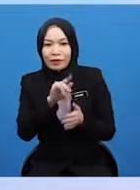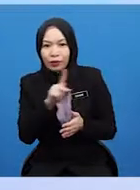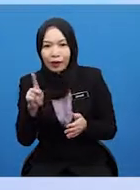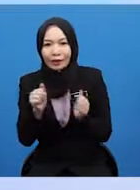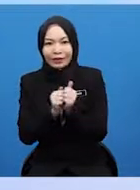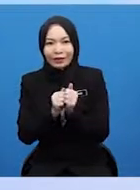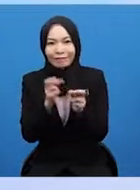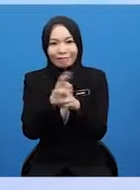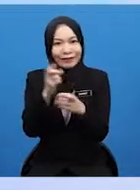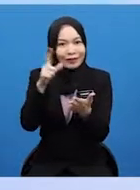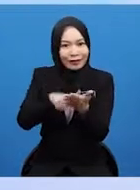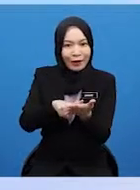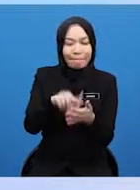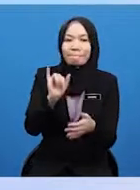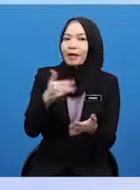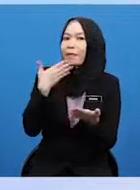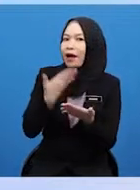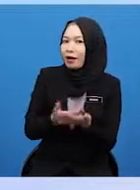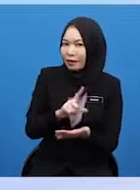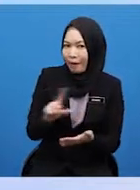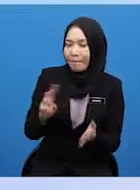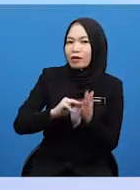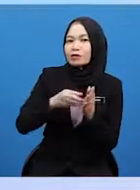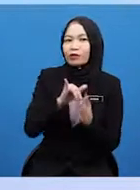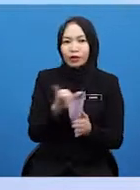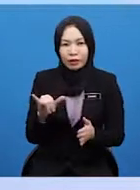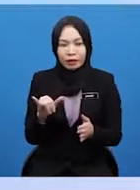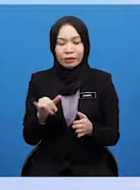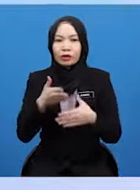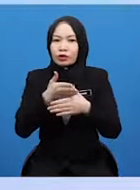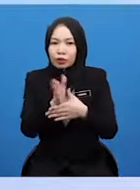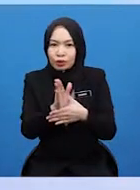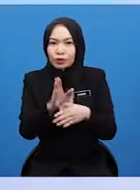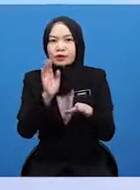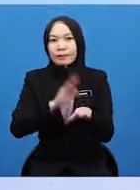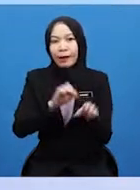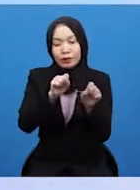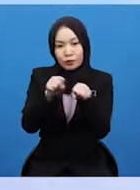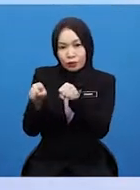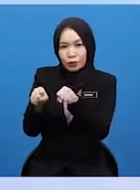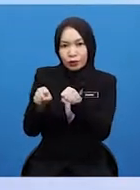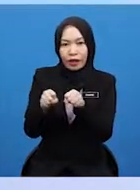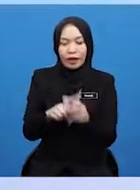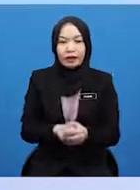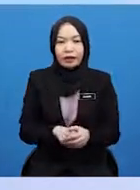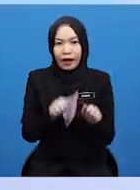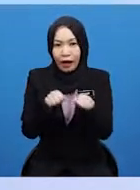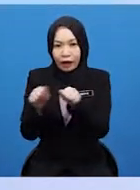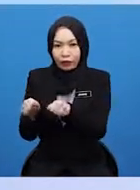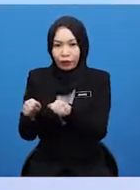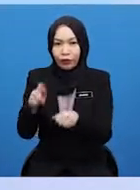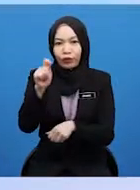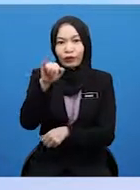lebih menjurus kepada susunan atur tipografi, imej dan logo pada kedudukan yang